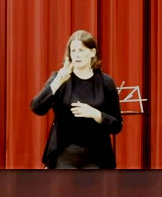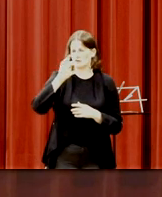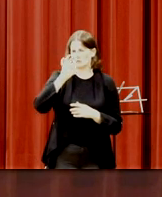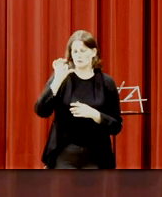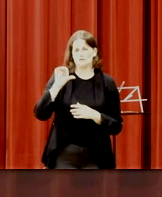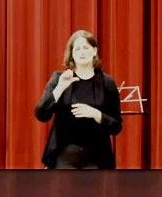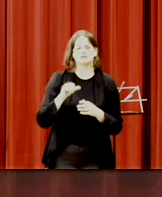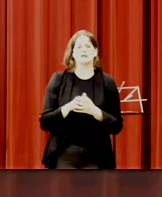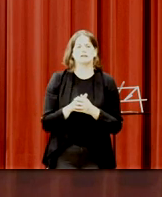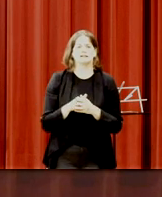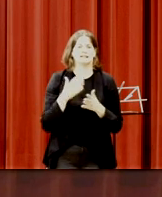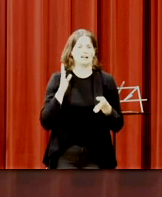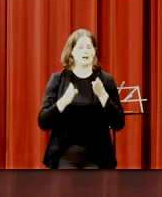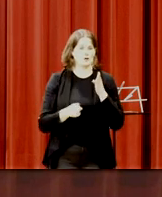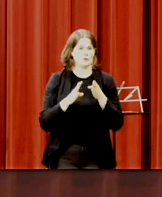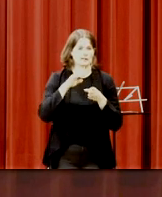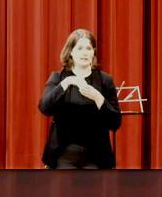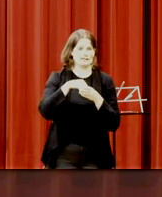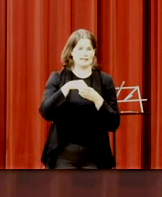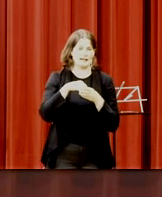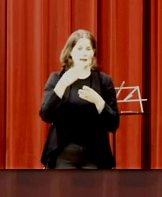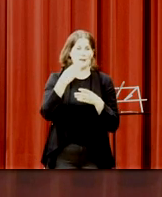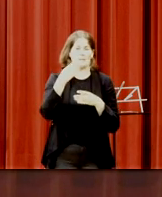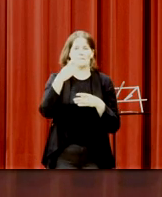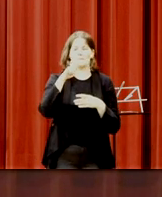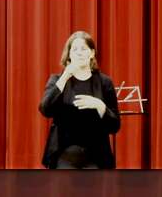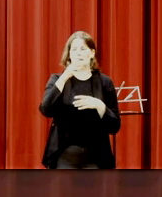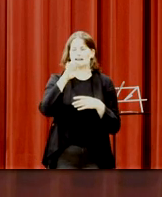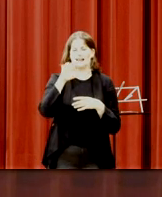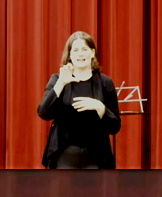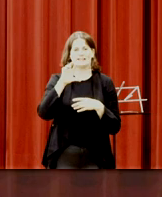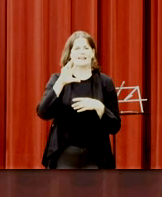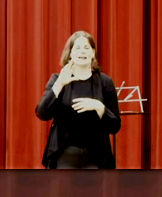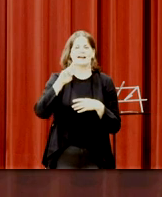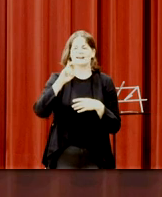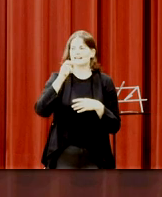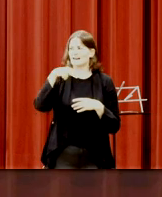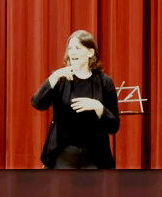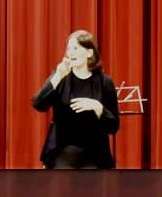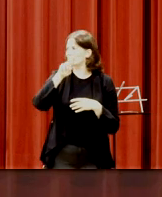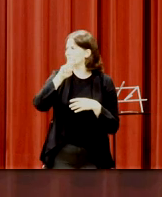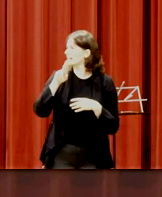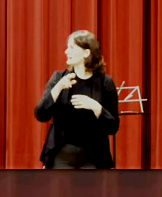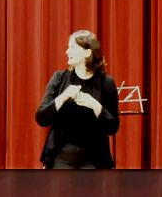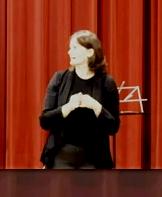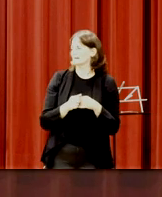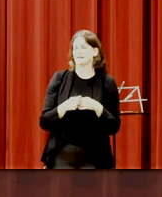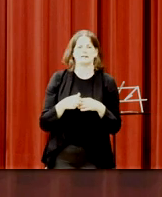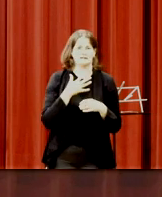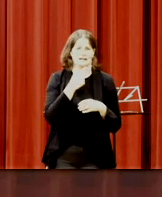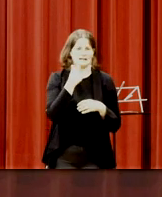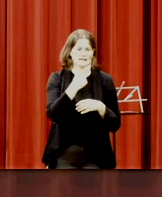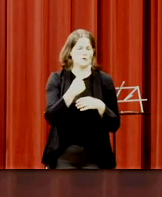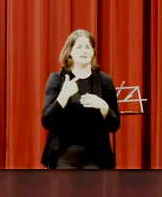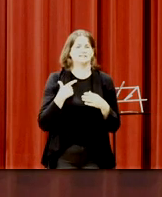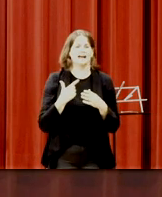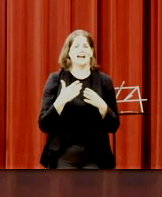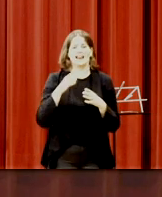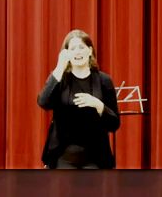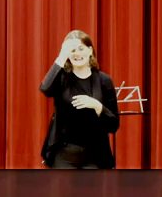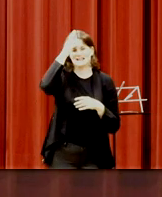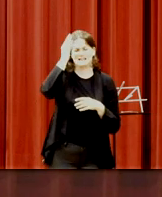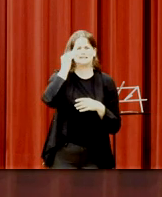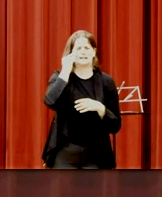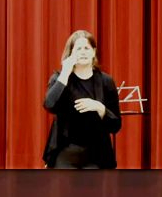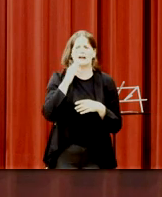venit a destruir-nos. No? I és molt negatiu, però és bo llegir-lo perquè no és ni bueno ni malo les coses. No? Tenen